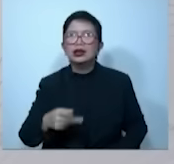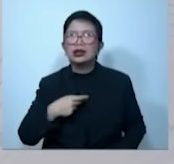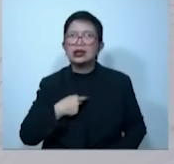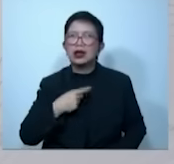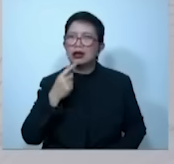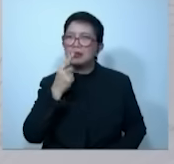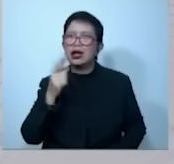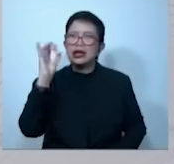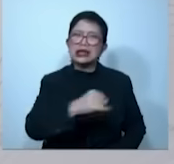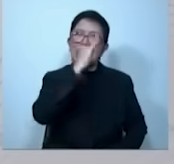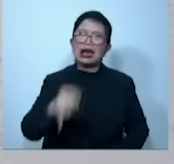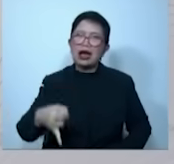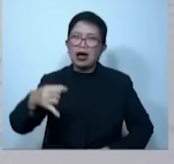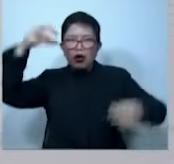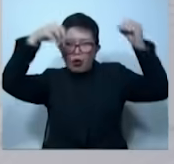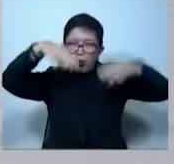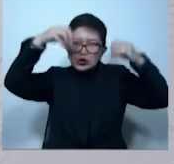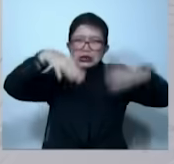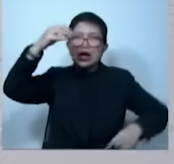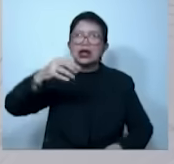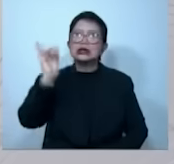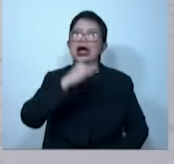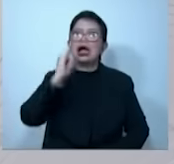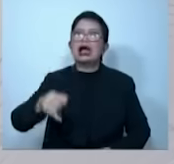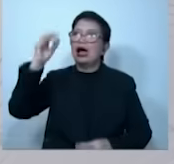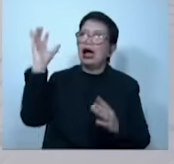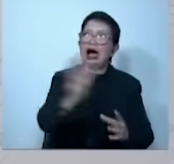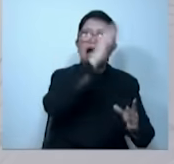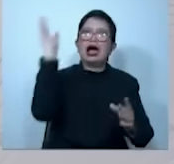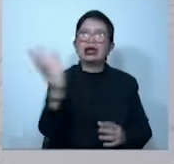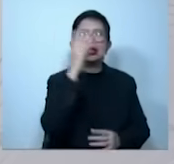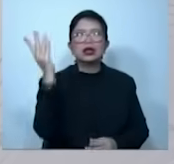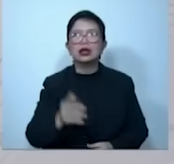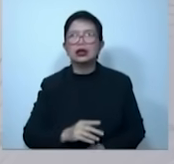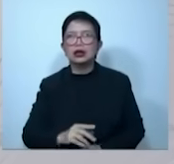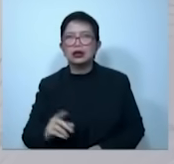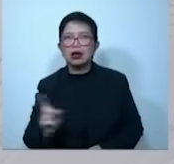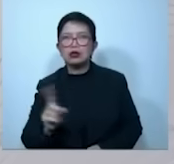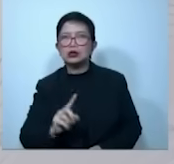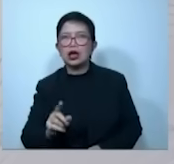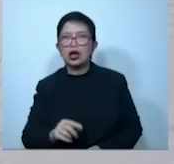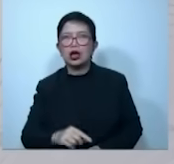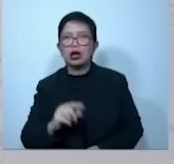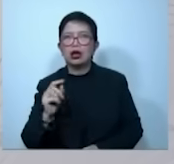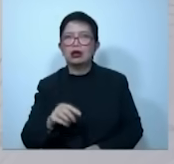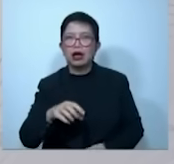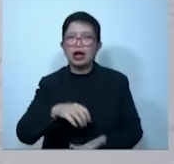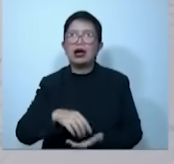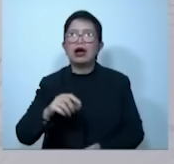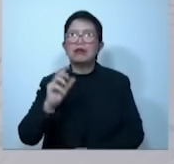angin hujan dan sebagainya ya mungkin tidak perlu ada pemerintahan kalau begitu